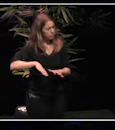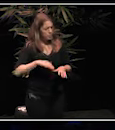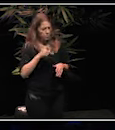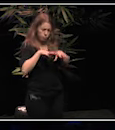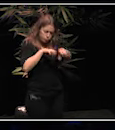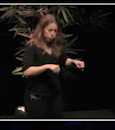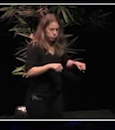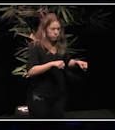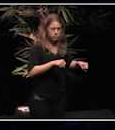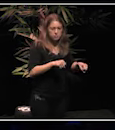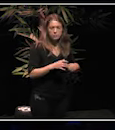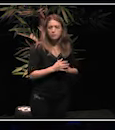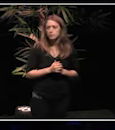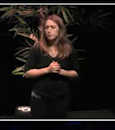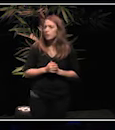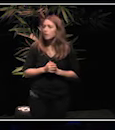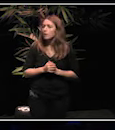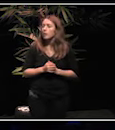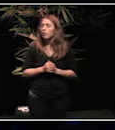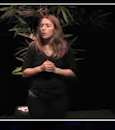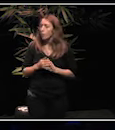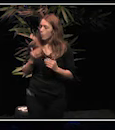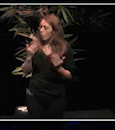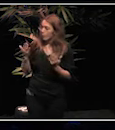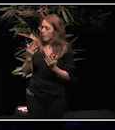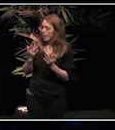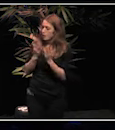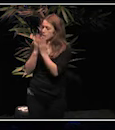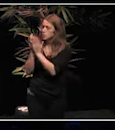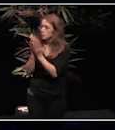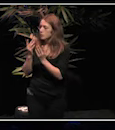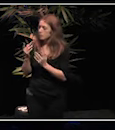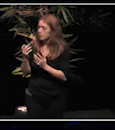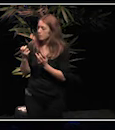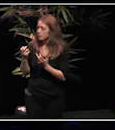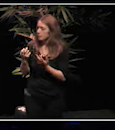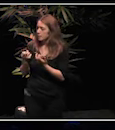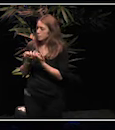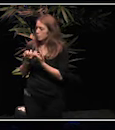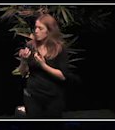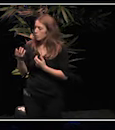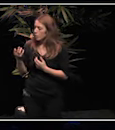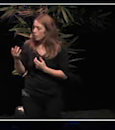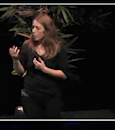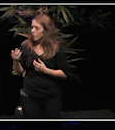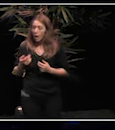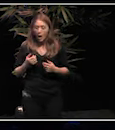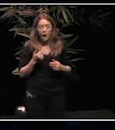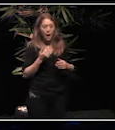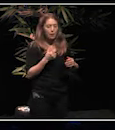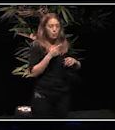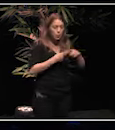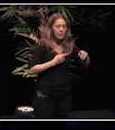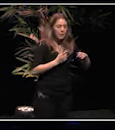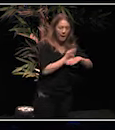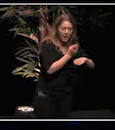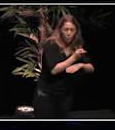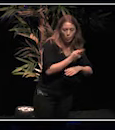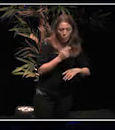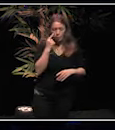des études qui se sont dit on va prendre des hommes et des femmes, par exemple, qui font le même temps sur un semi-marathon, et on va